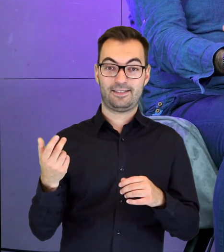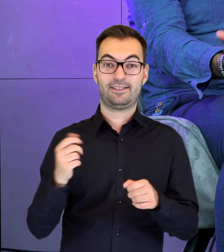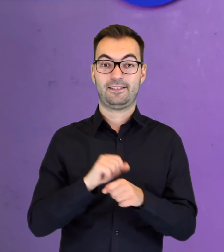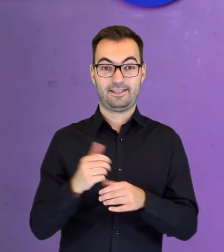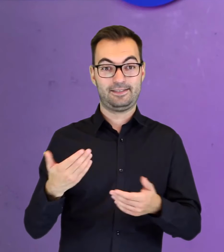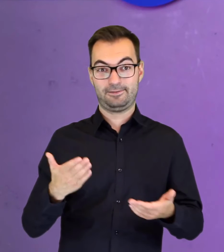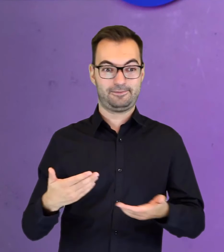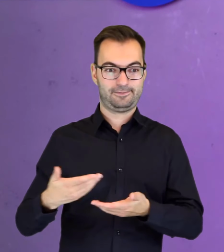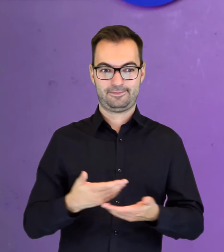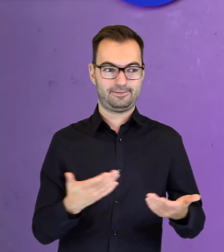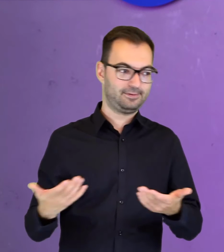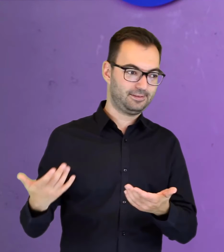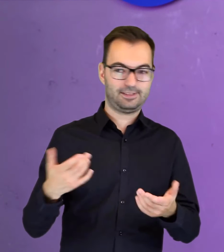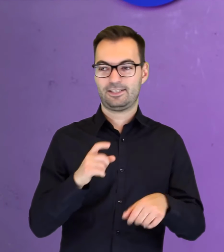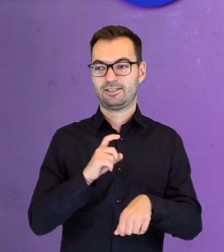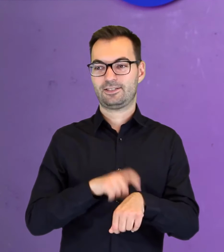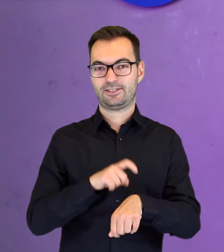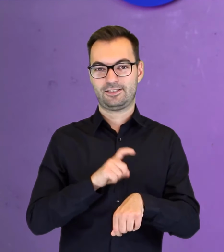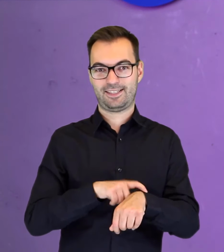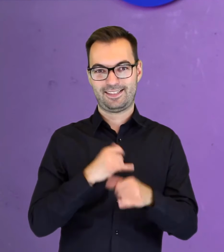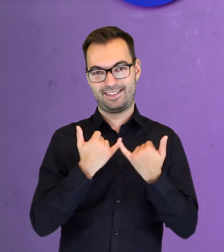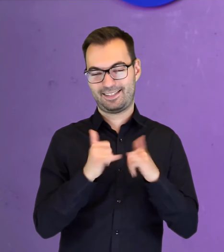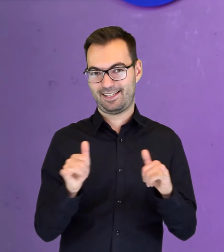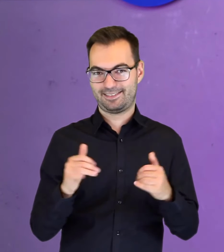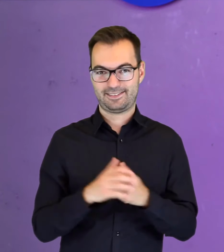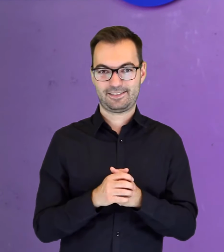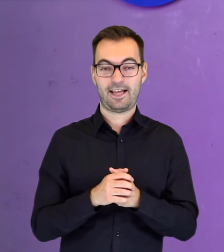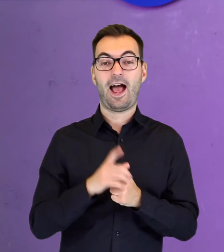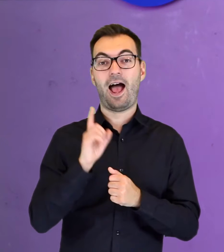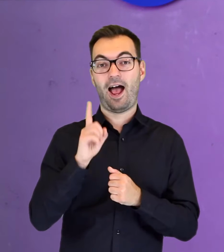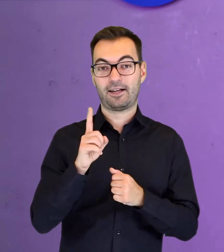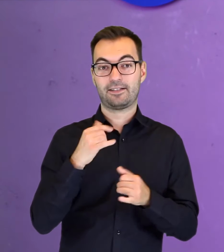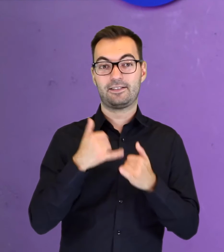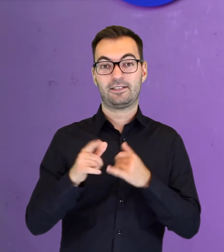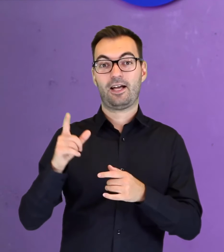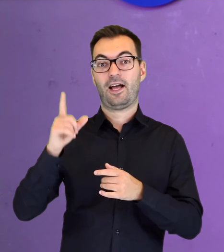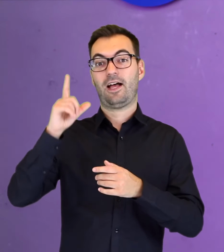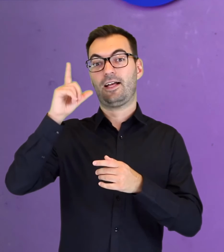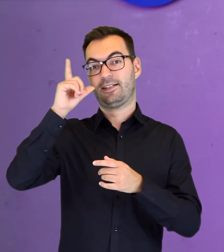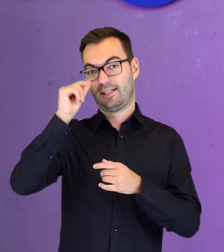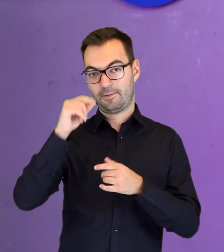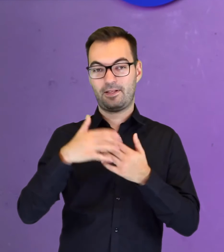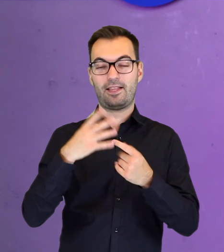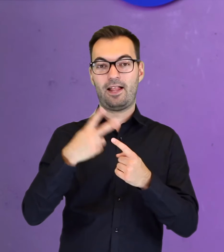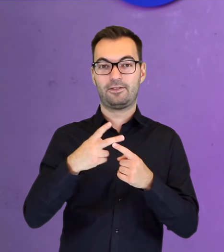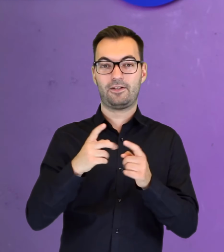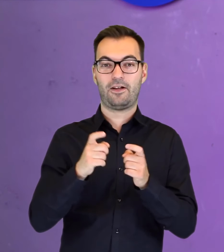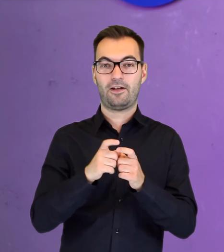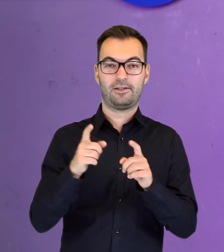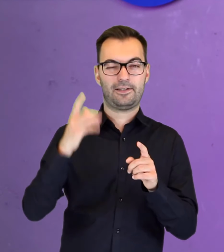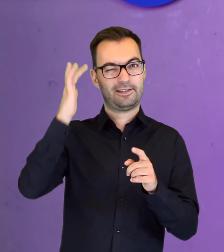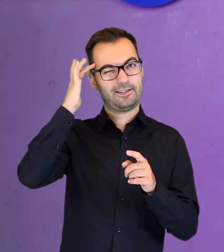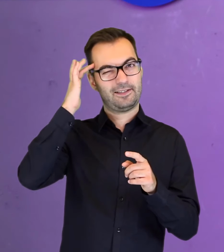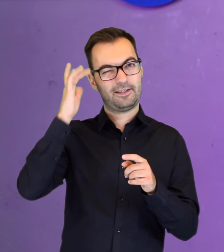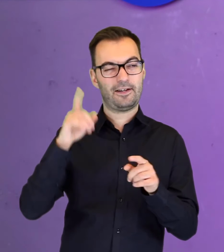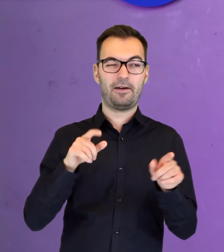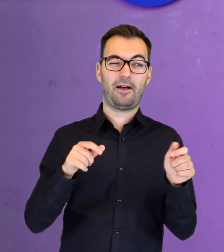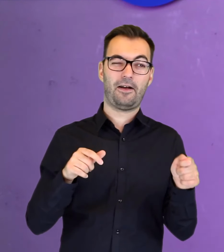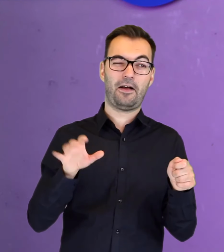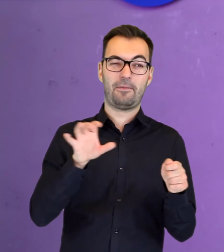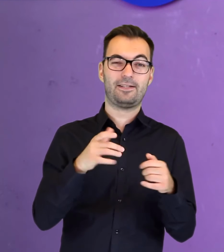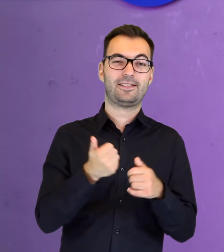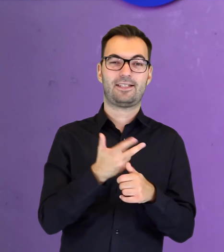Netflix przed pojawieniem się syna OK oglądamy momencie kiedy pojawia się mały szkrab klucze ten czas jest trochę inne